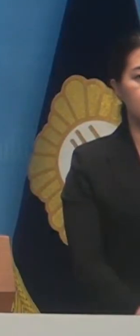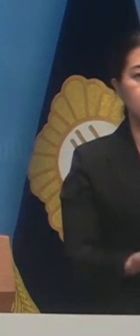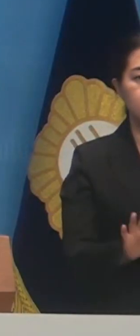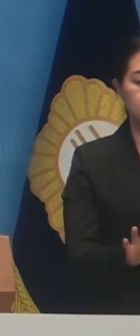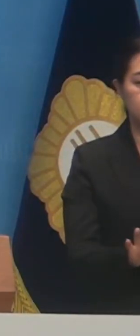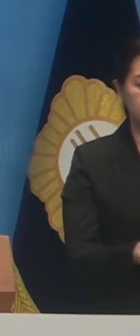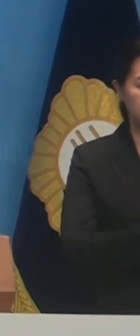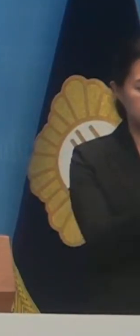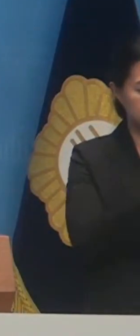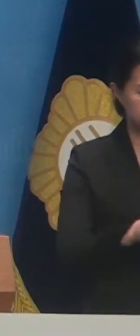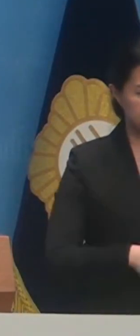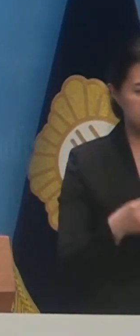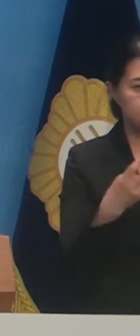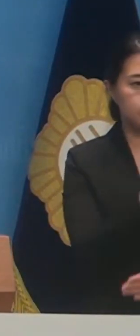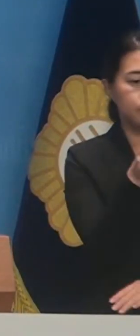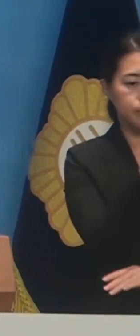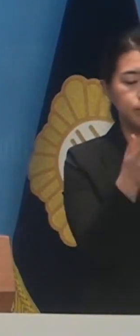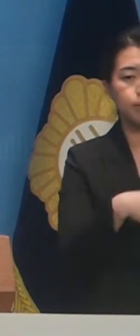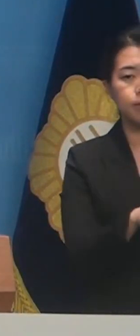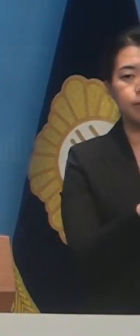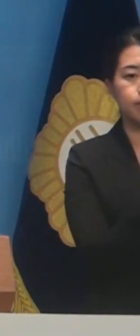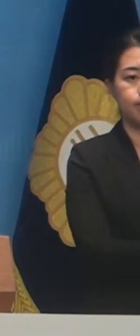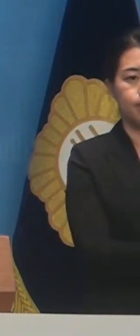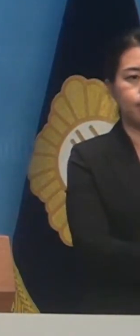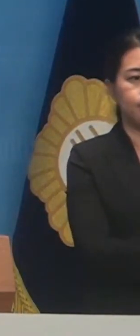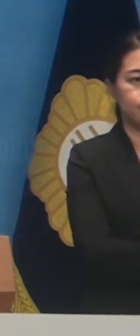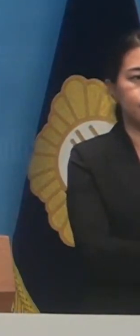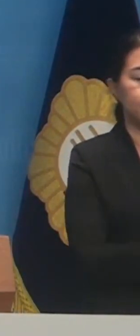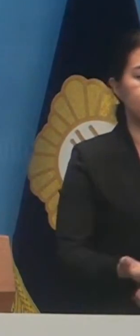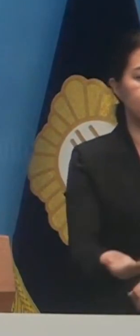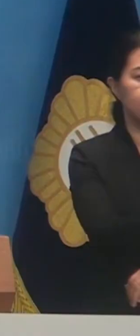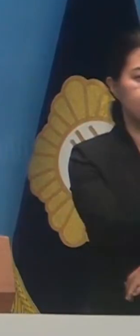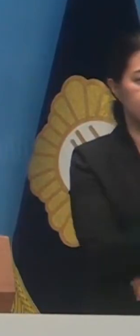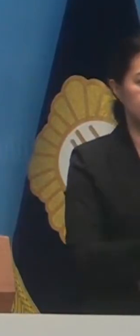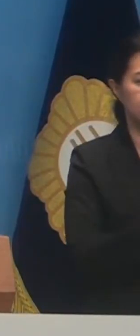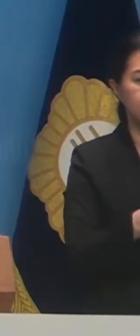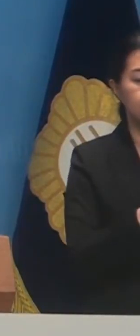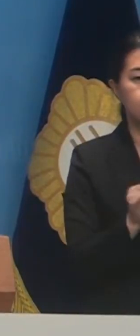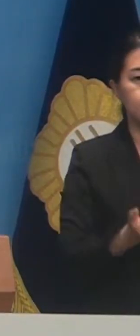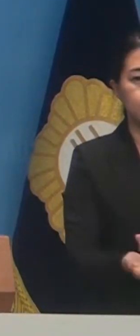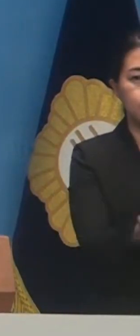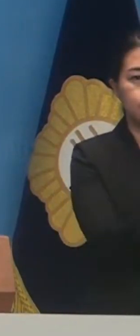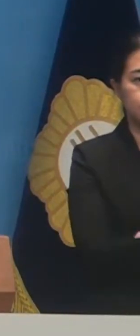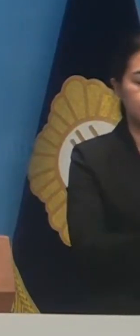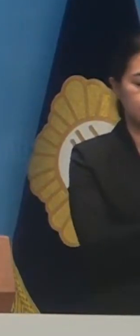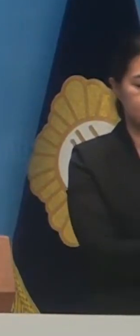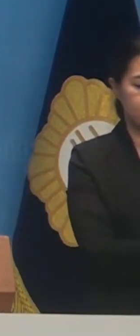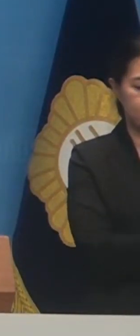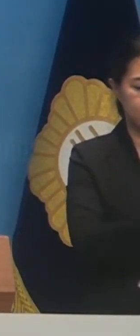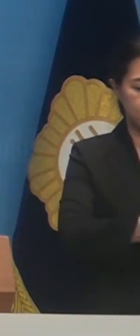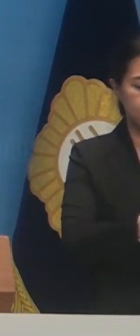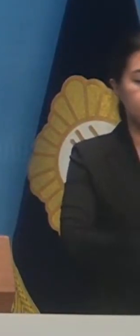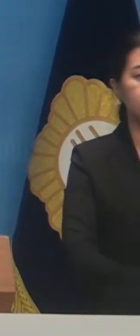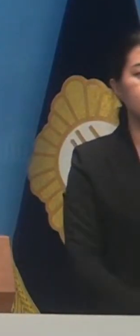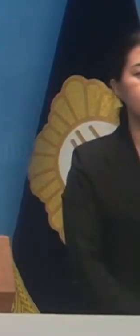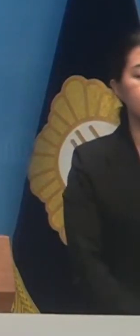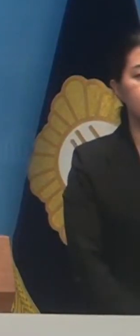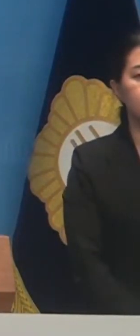오늘도 기사 작성과 촬영을 위해 수고해 주시는 언론인 관계자 여러분의 보고에 감사드립니다.